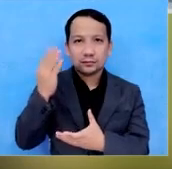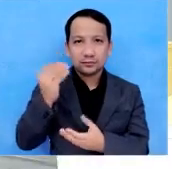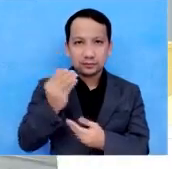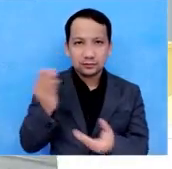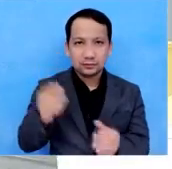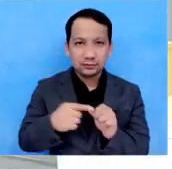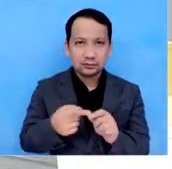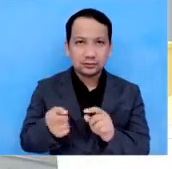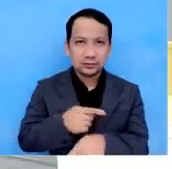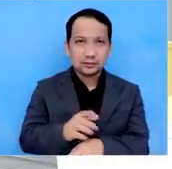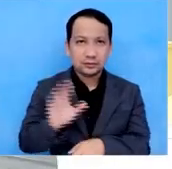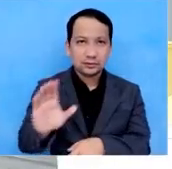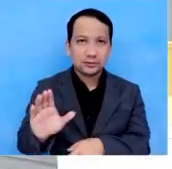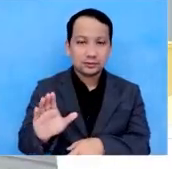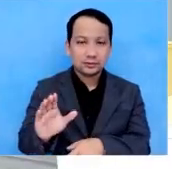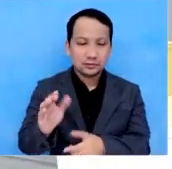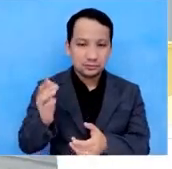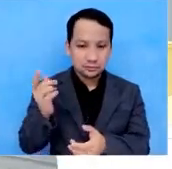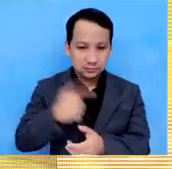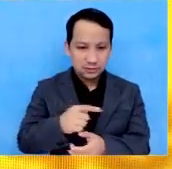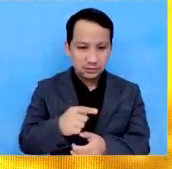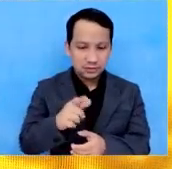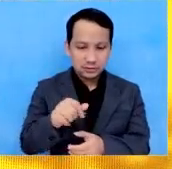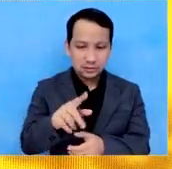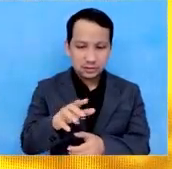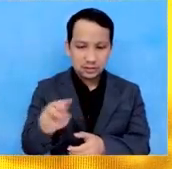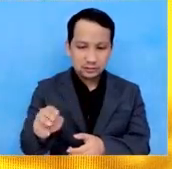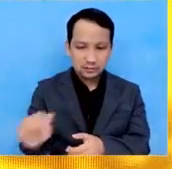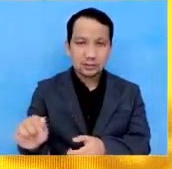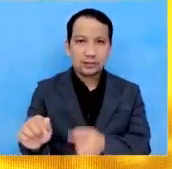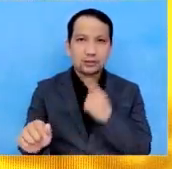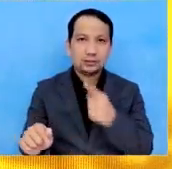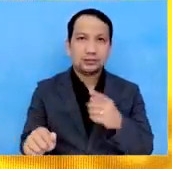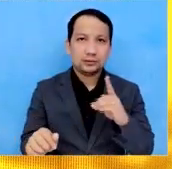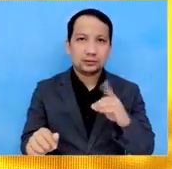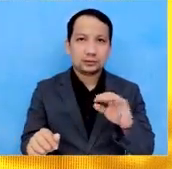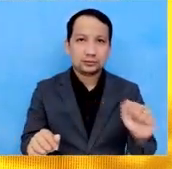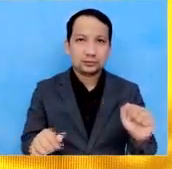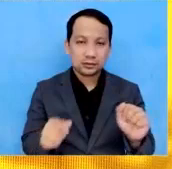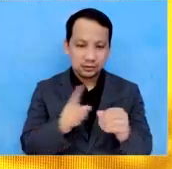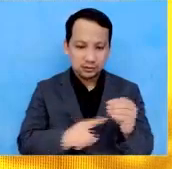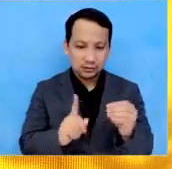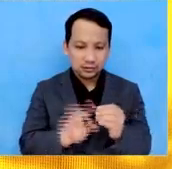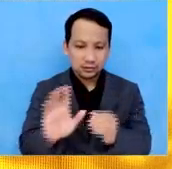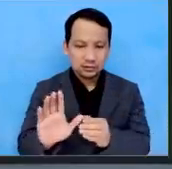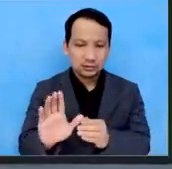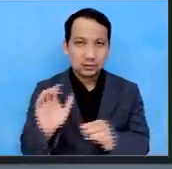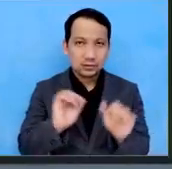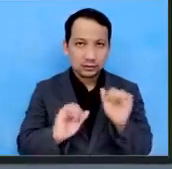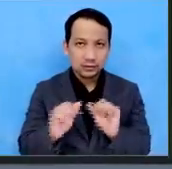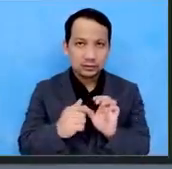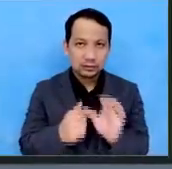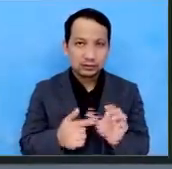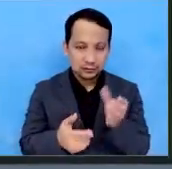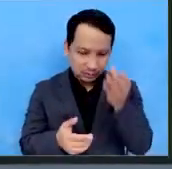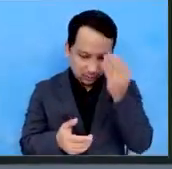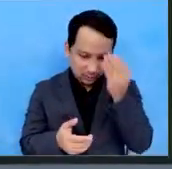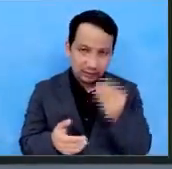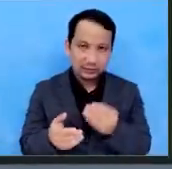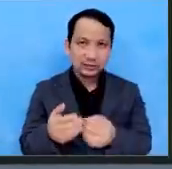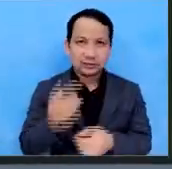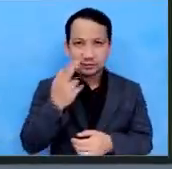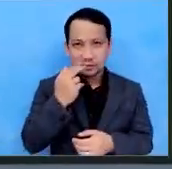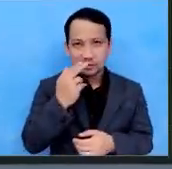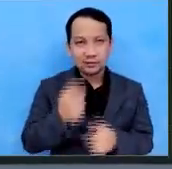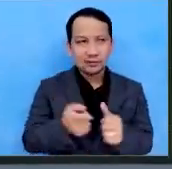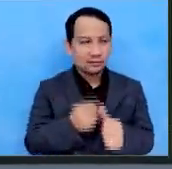dun sa ating mga veterano na si Alma Moreno at saka si Dina Bonavi pagdating sa ganyang genre? Kasi first time ko po